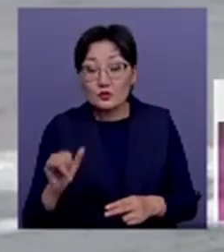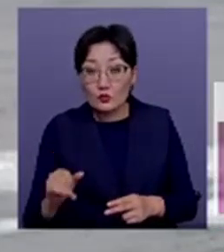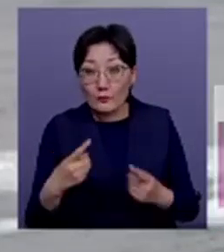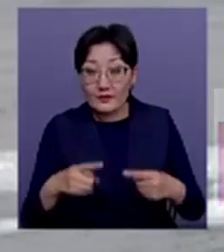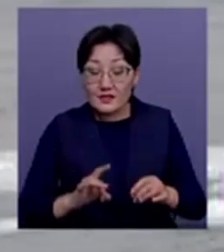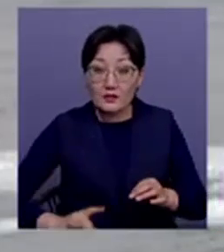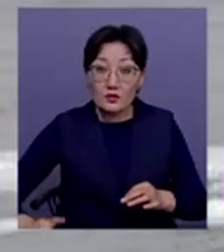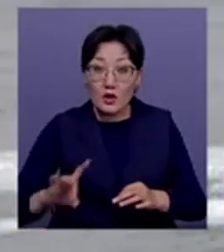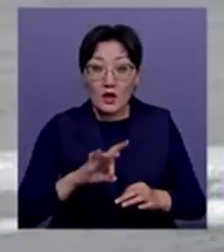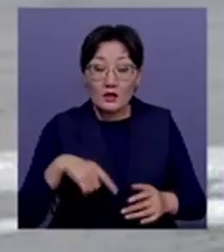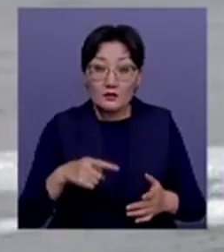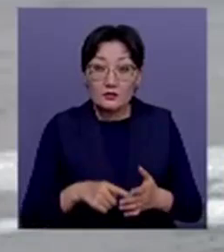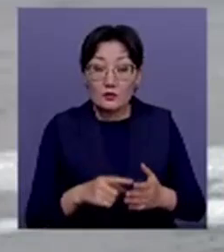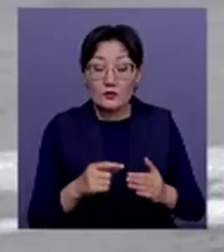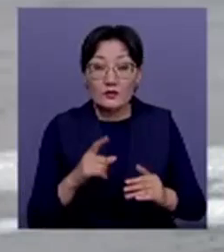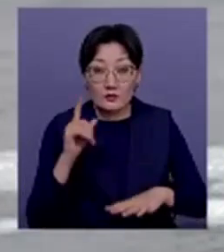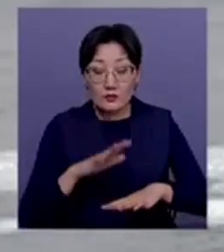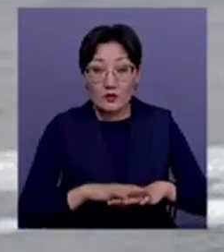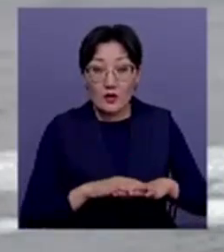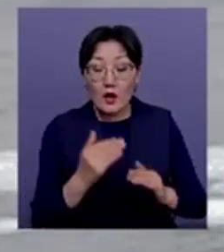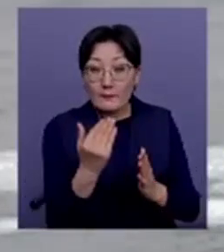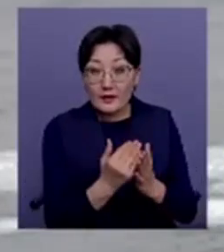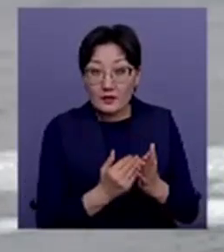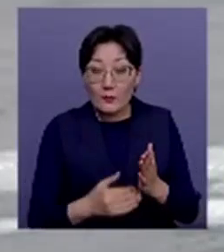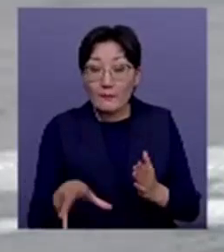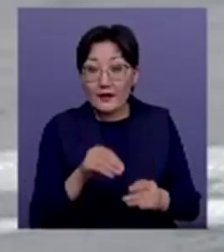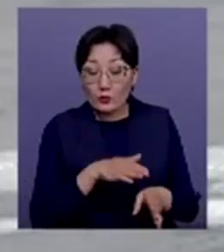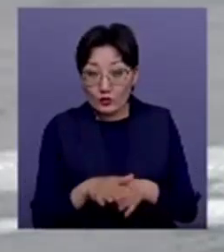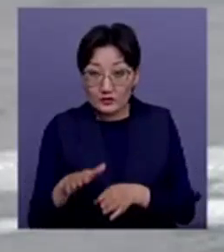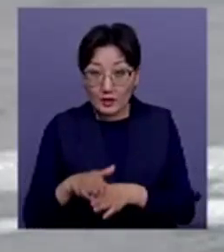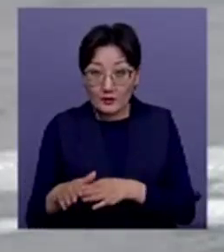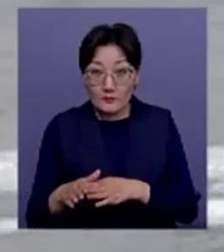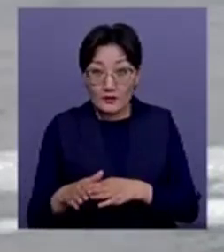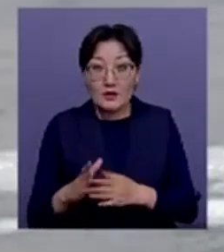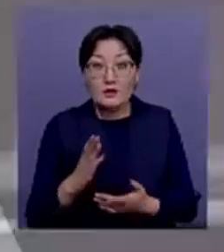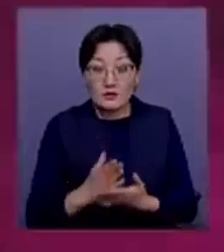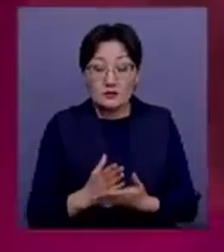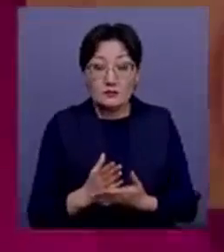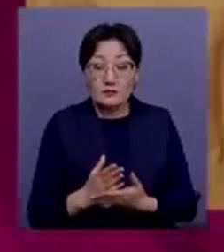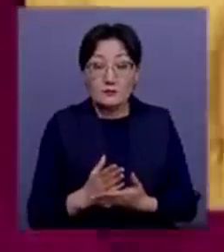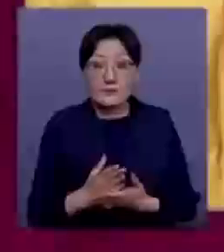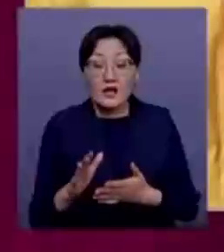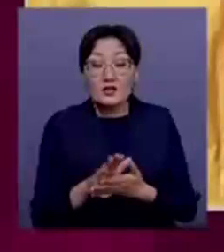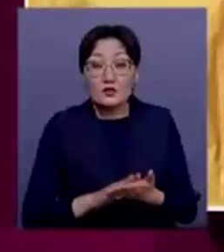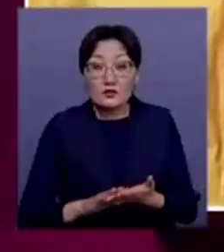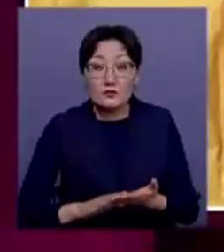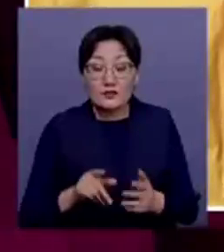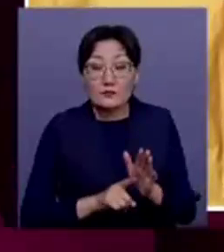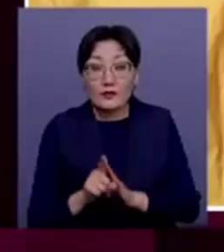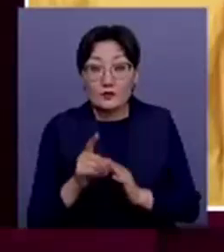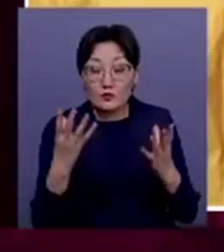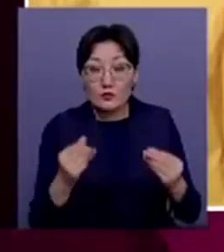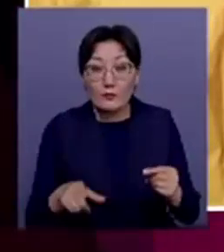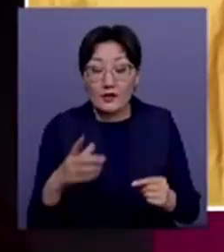басқа қаладың әкімшілігі қойған жұмыстардың барлық тапсырмаларын орындау үстіндеміз қазіргі кезде. Дезинфекцияға кіріскен күннен